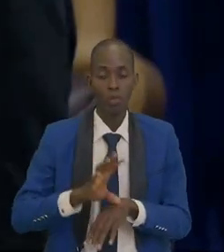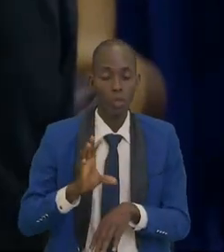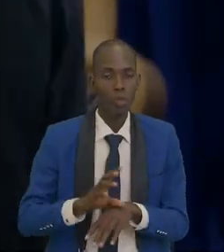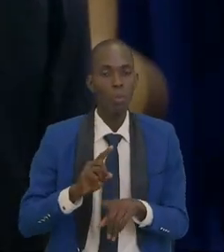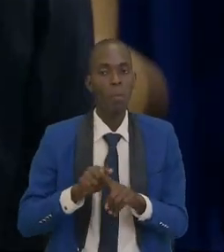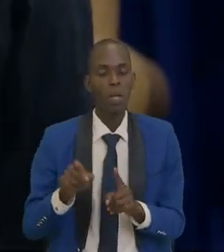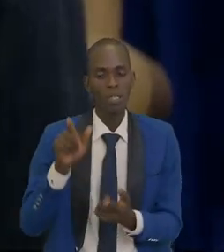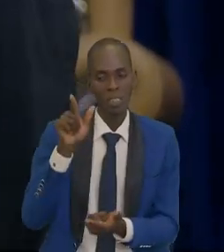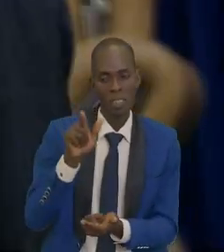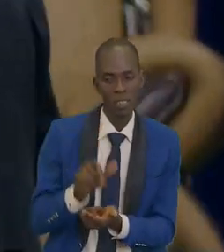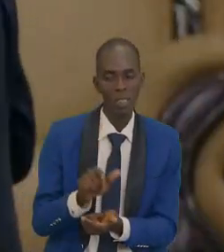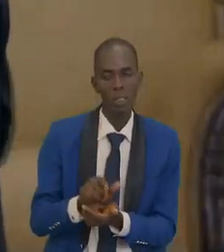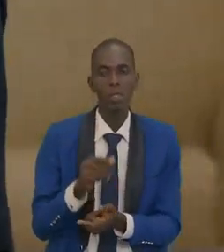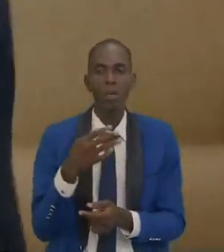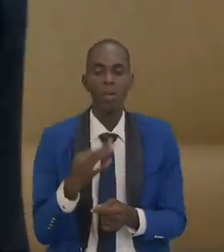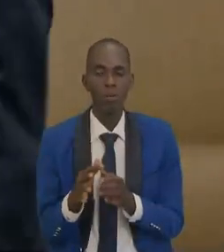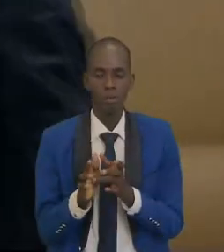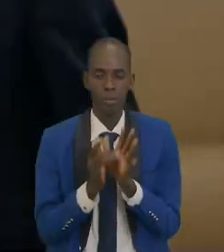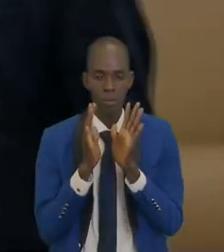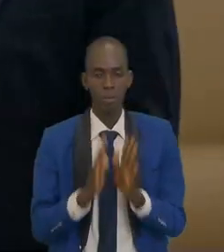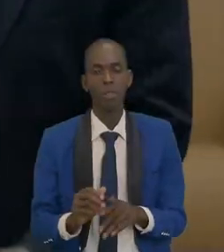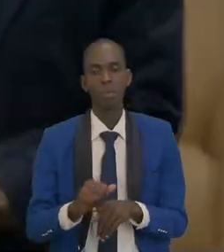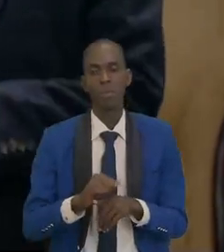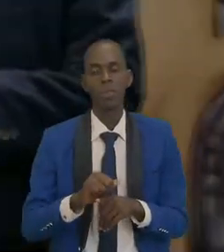mais moins de chrétienté.